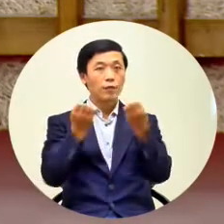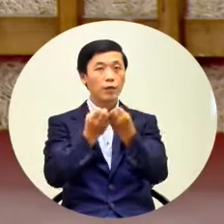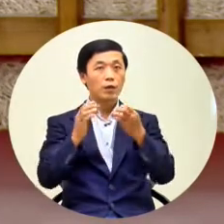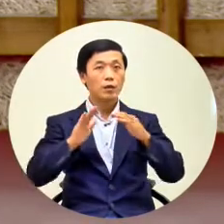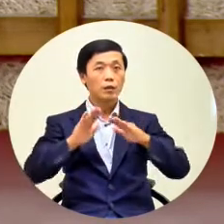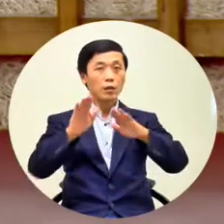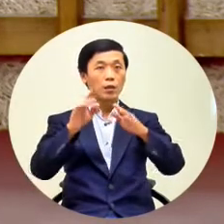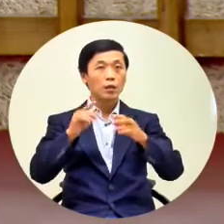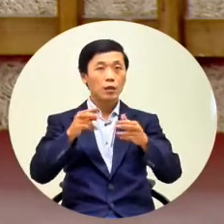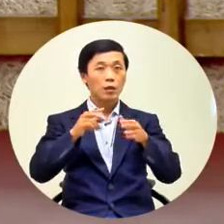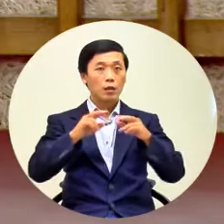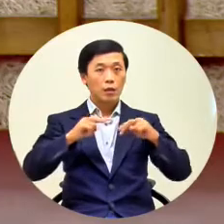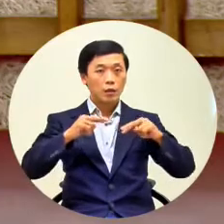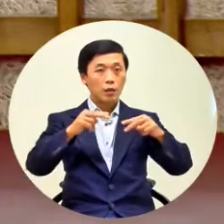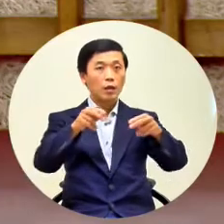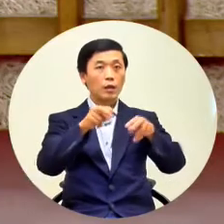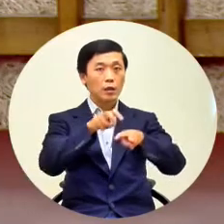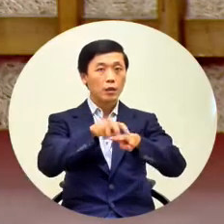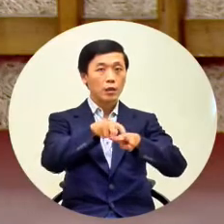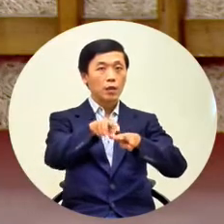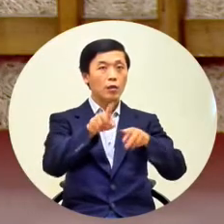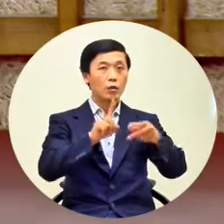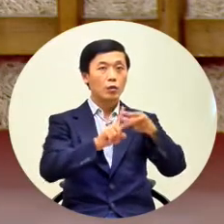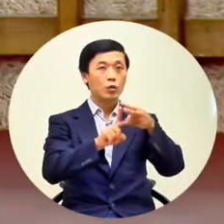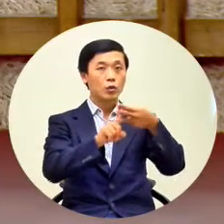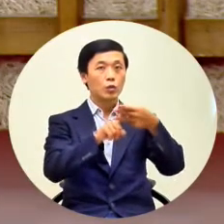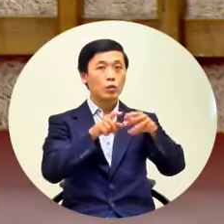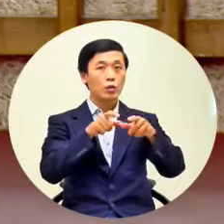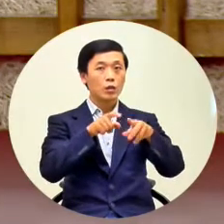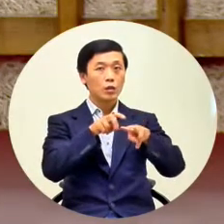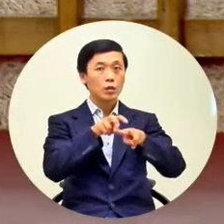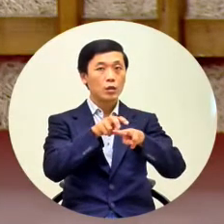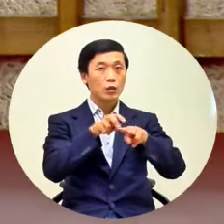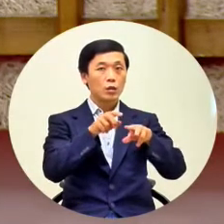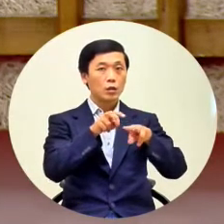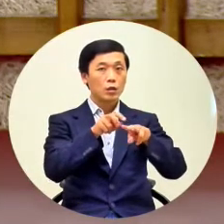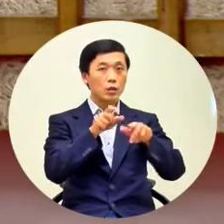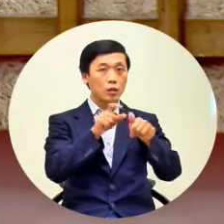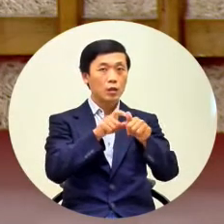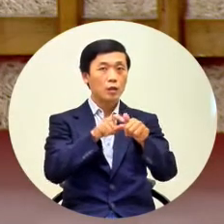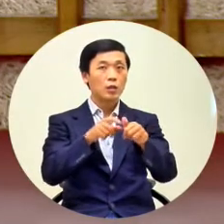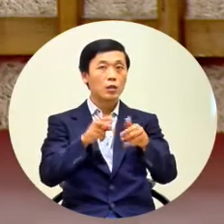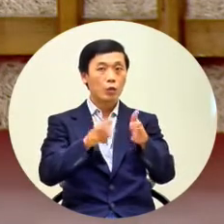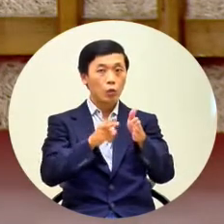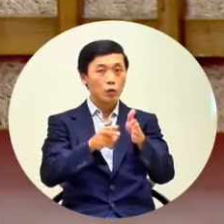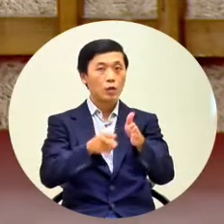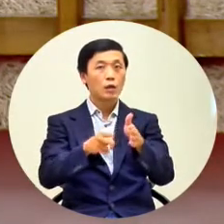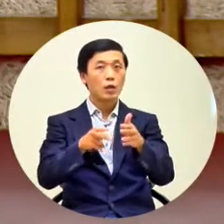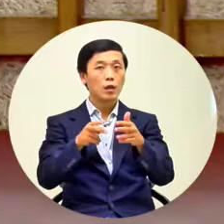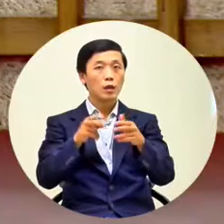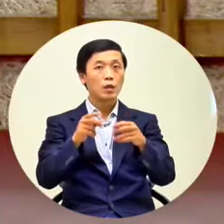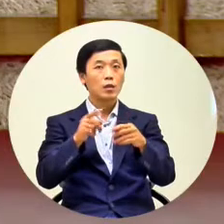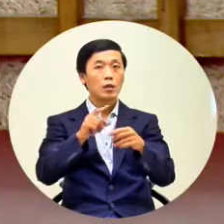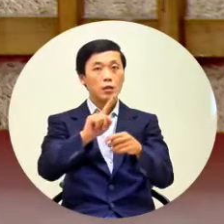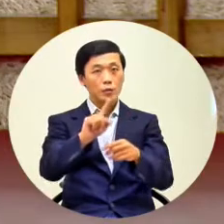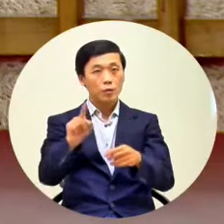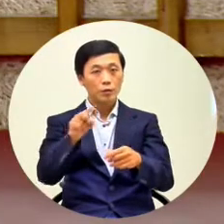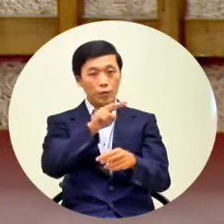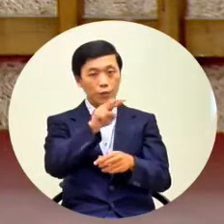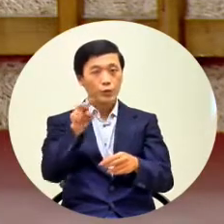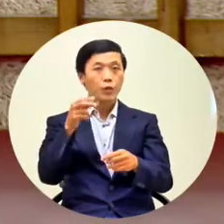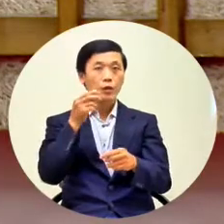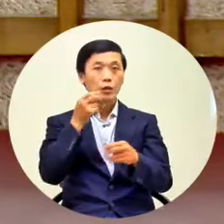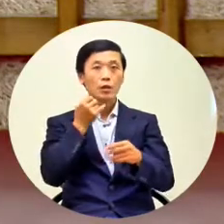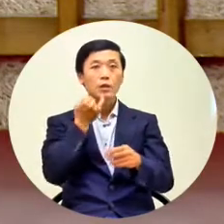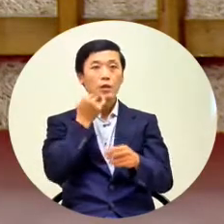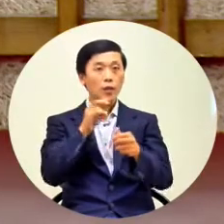道主题的特色公园。你看，还有火车啦、车站的这种载体的意象，就看起来就很可爱、很疗愈。